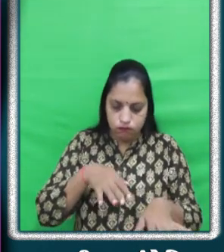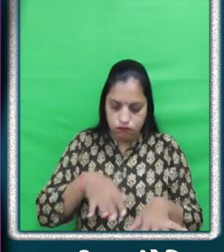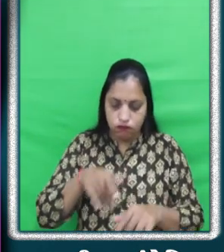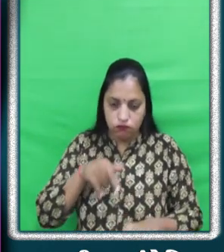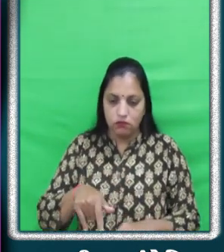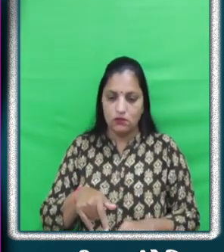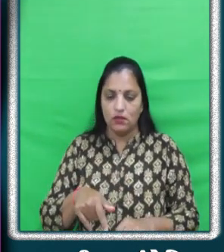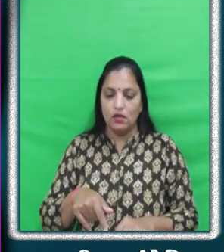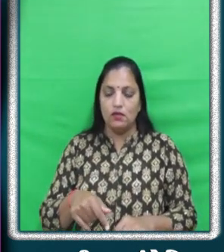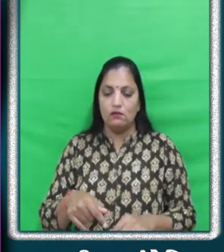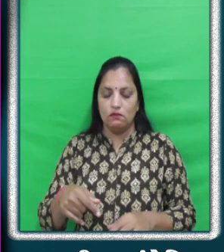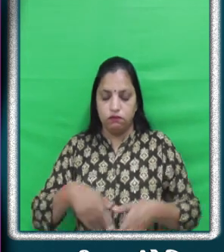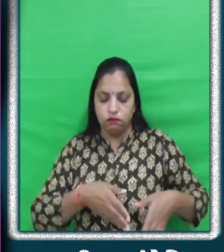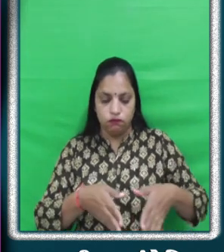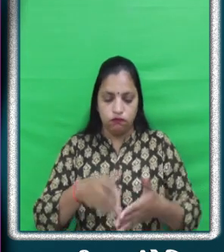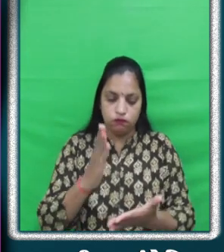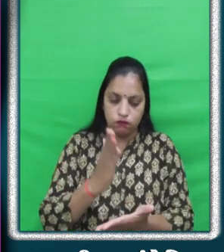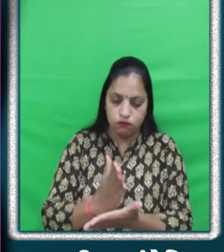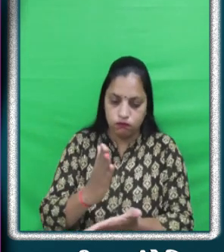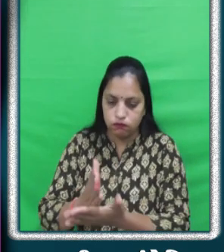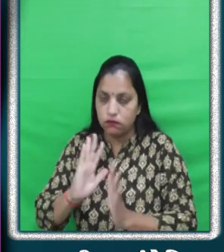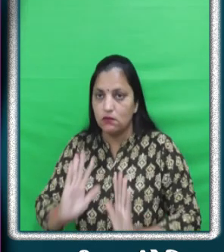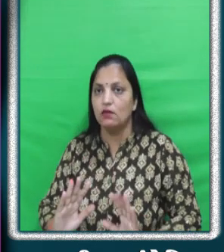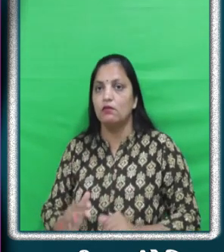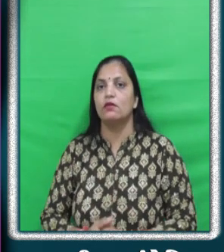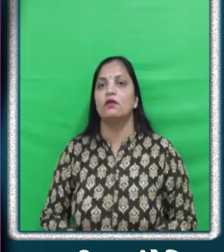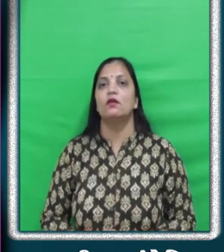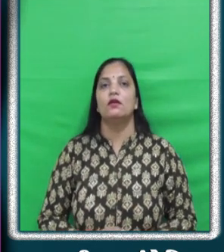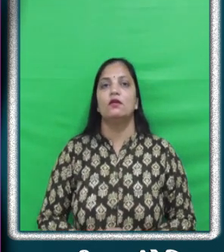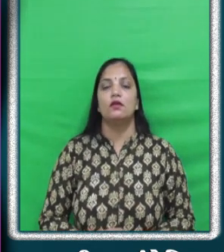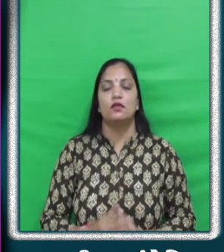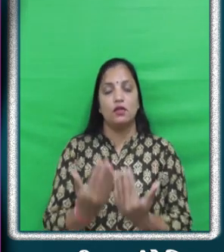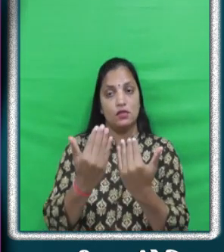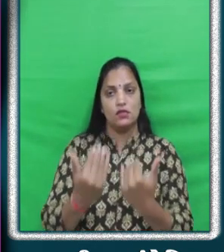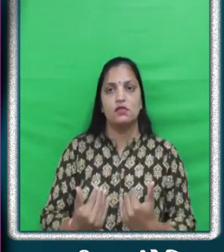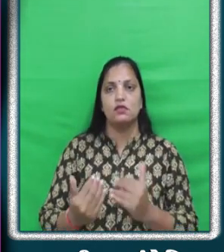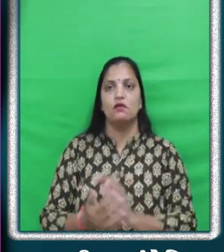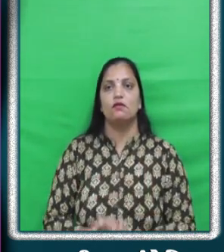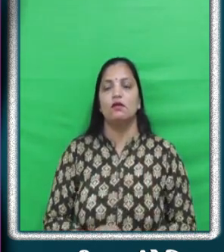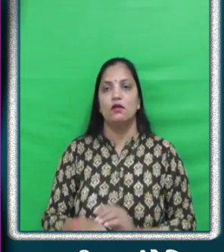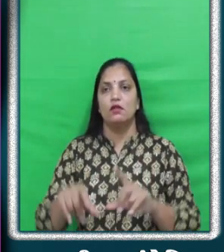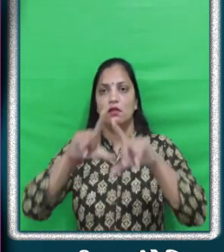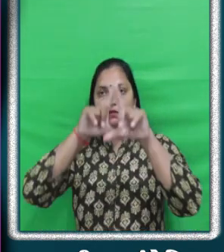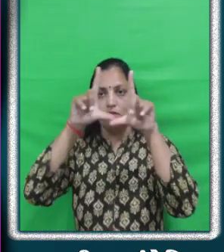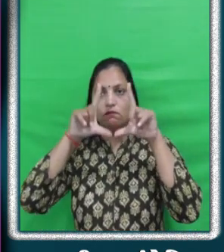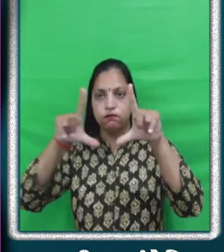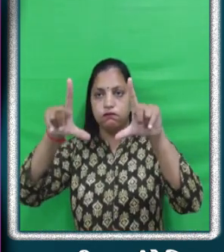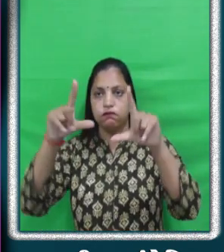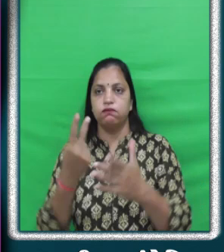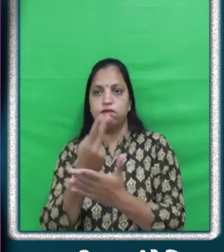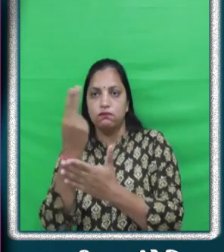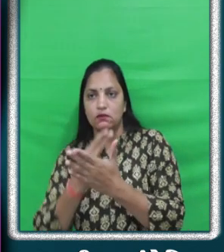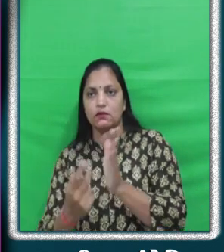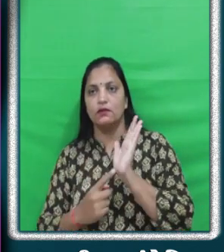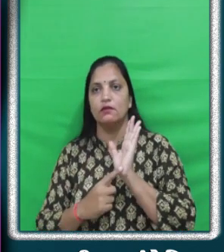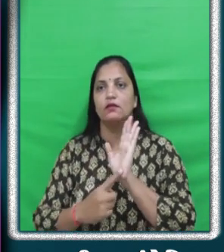માર્ગને શું કરે છે, અવરોધે છે, તેથી ત્રાક કણો રક્ષણ કે જાળવણીનું કાર્ય કરે છે. આકૃતિમાં તમે જોઈ શકો